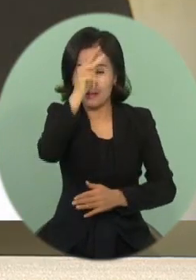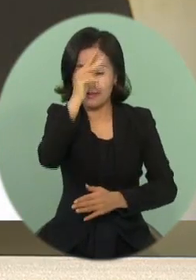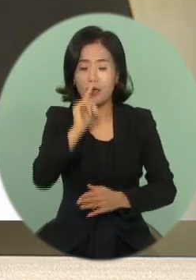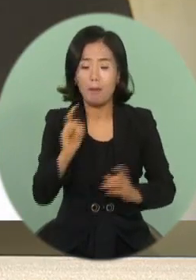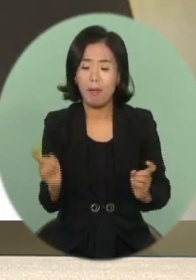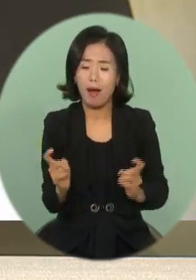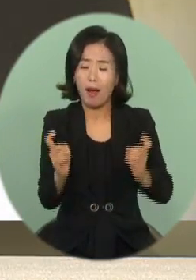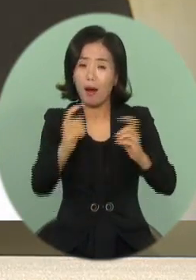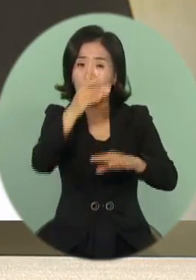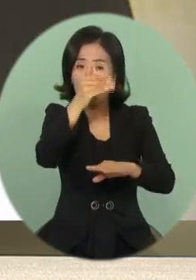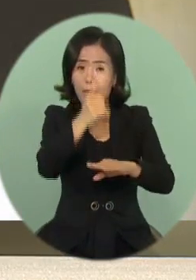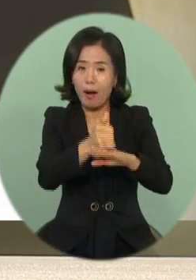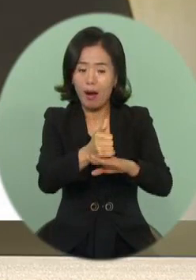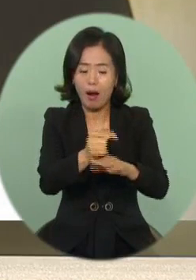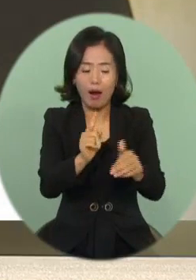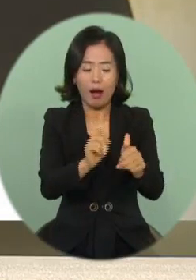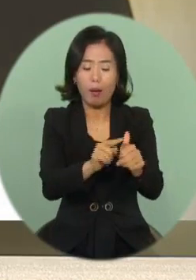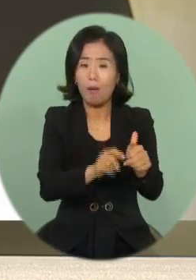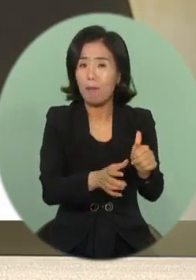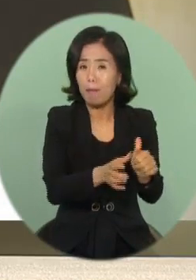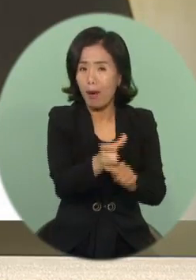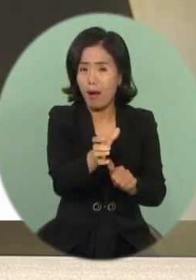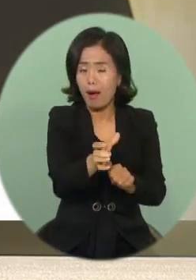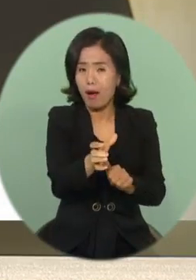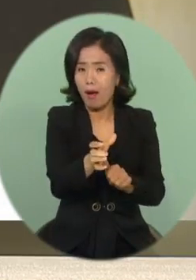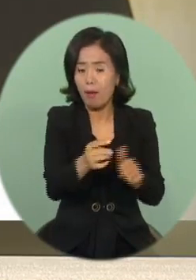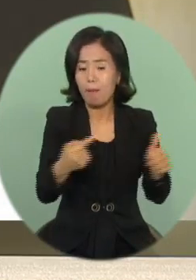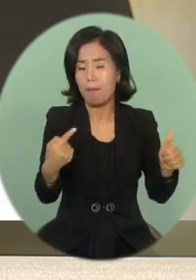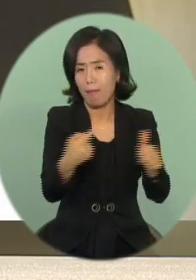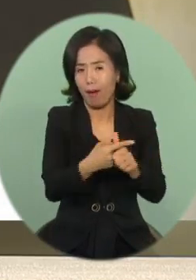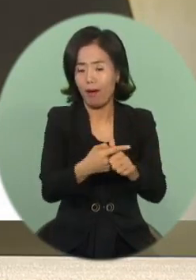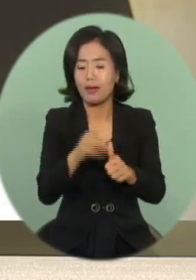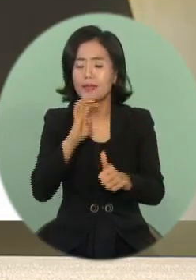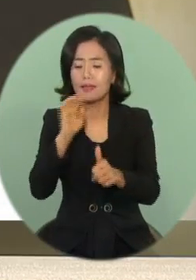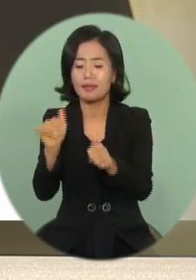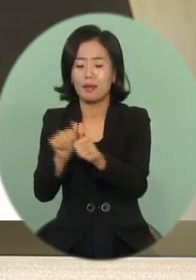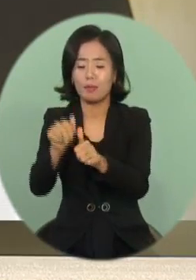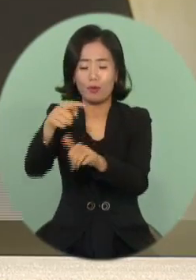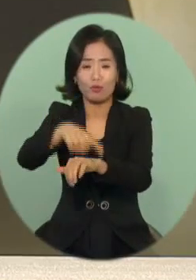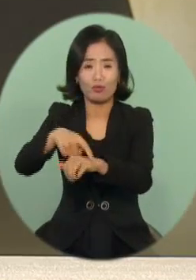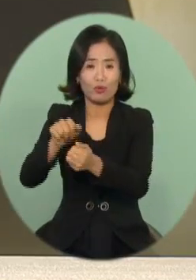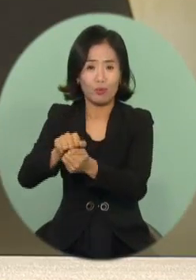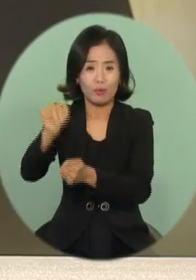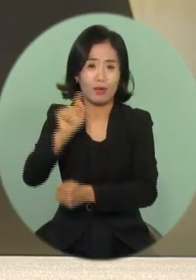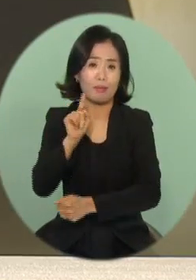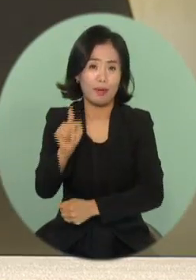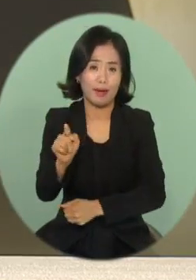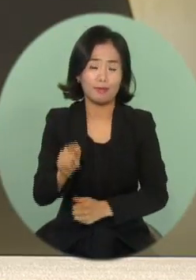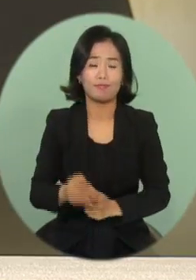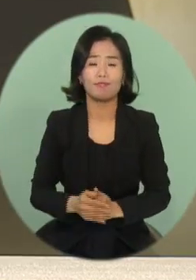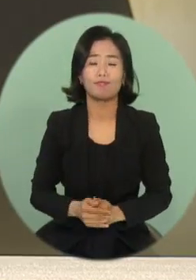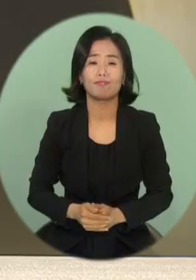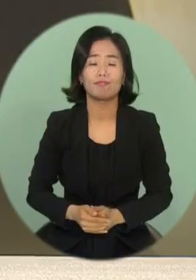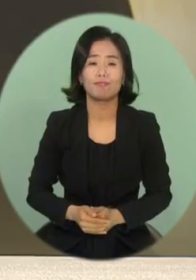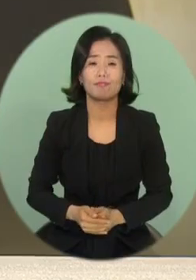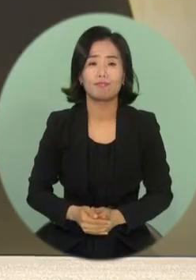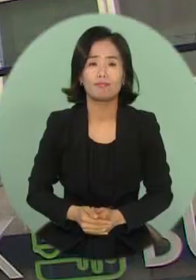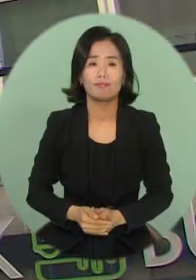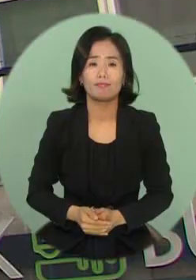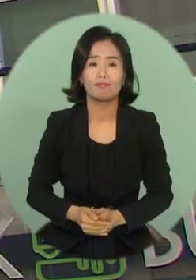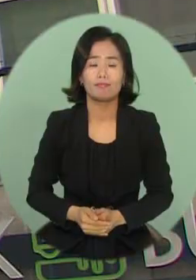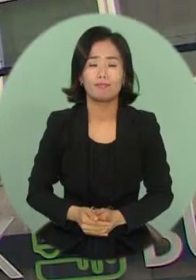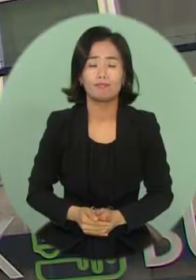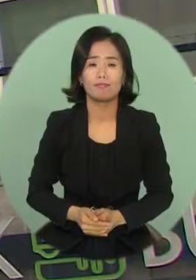경찰은 말다툼 끝에 지인을 살해한 40대 남성에 대해 구속영장을 신청했습니다. 서희령 기자가 취재했습니다.